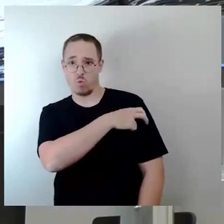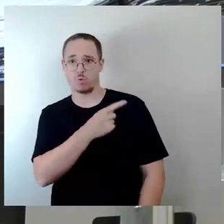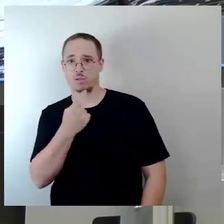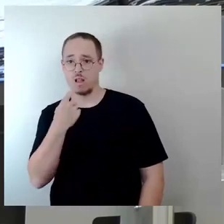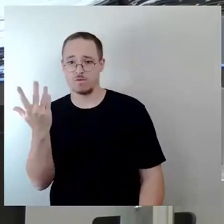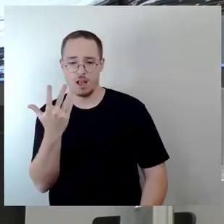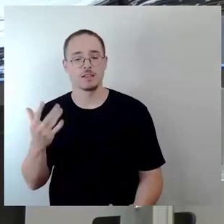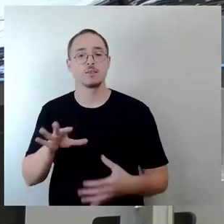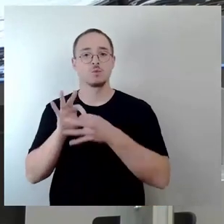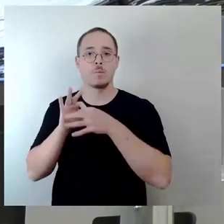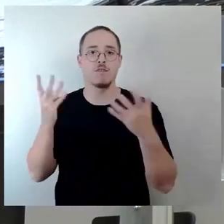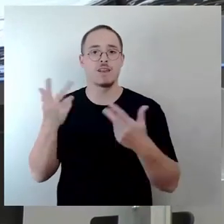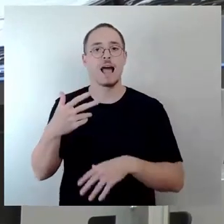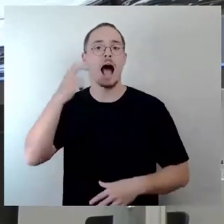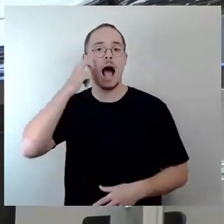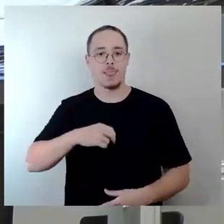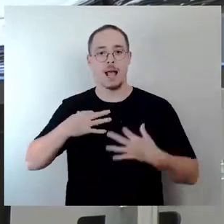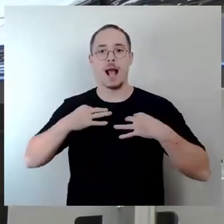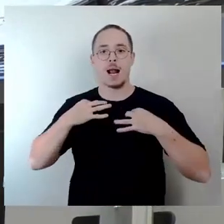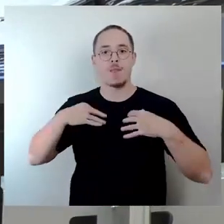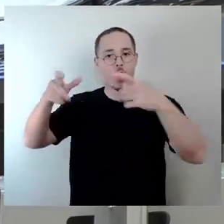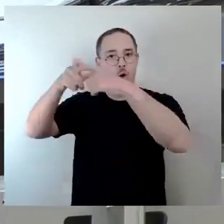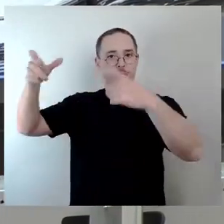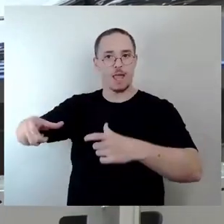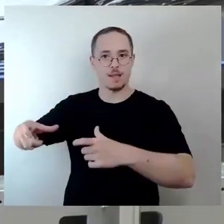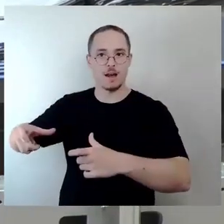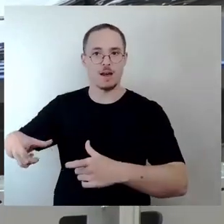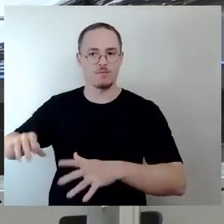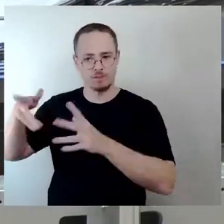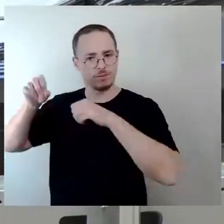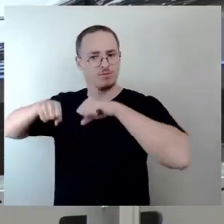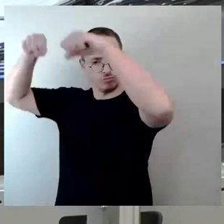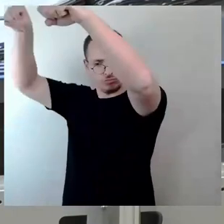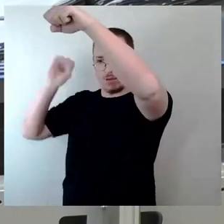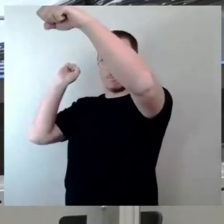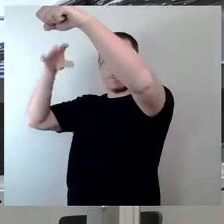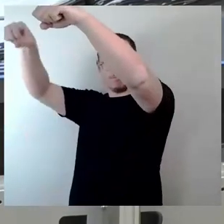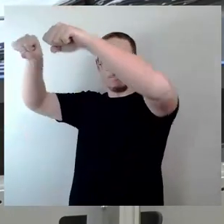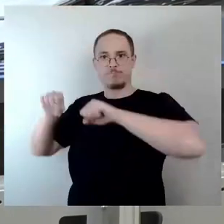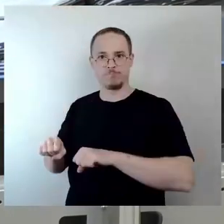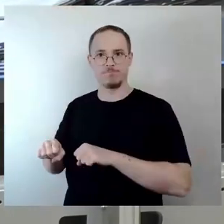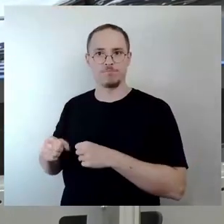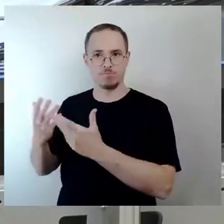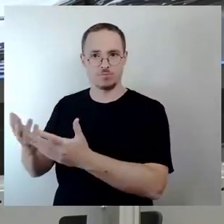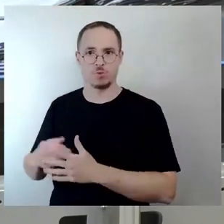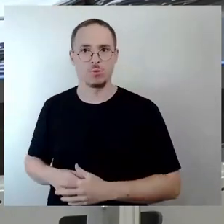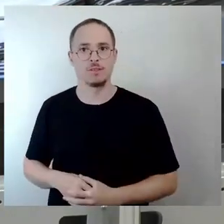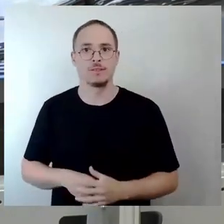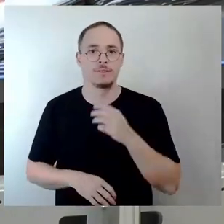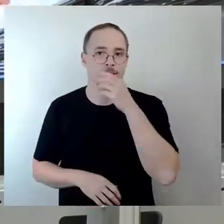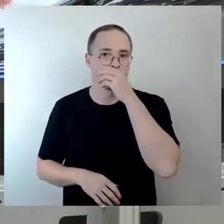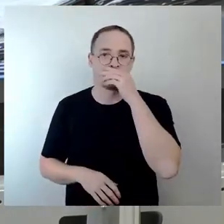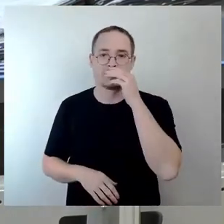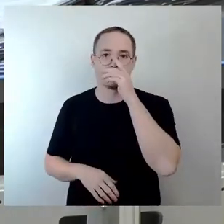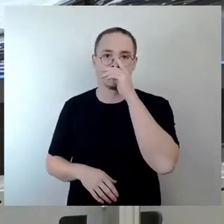teilweise unhaltbare Zustände gibt und dass man da unbedingt was unternehmen muss. Nun ist aber